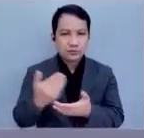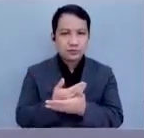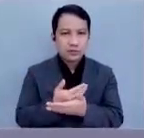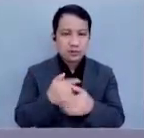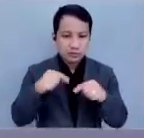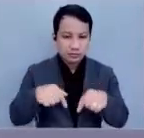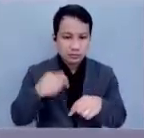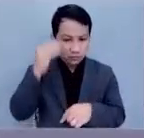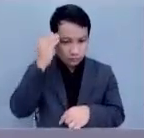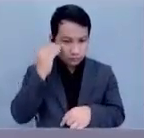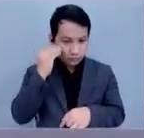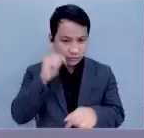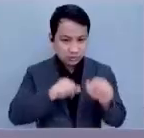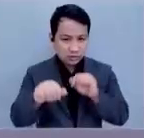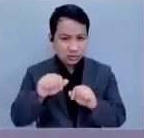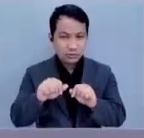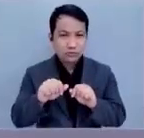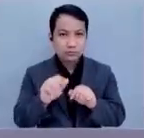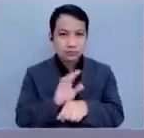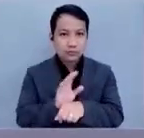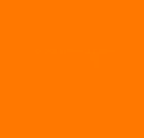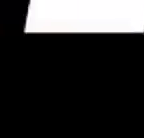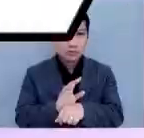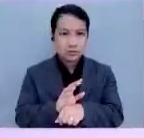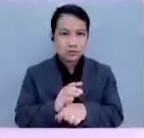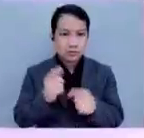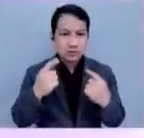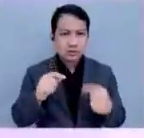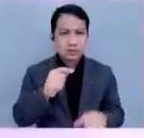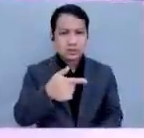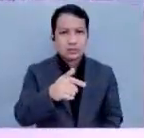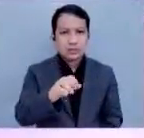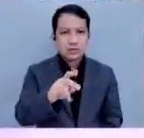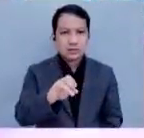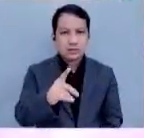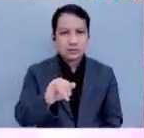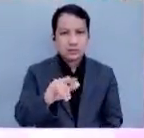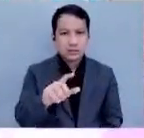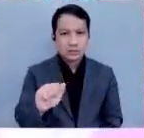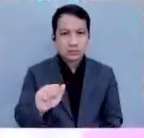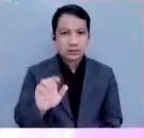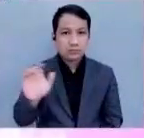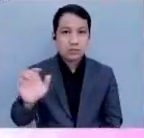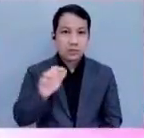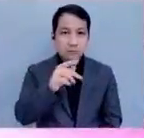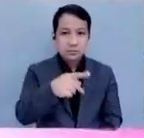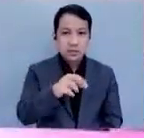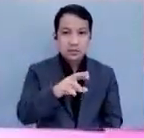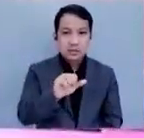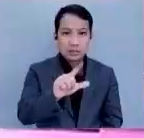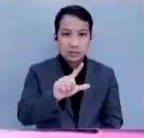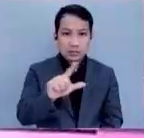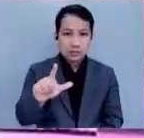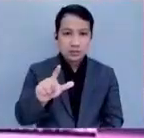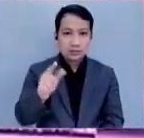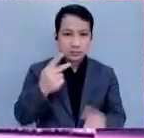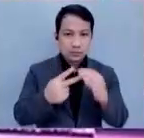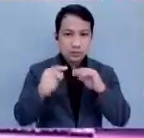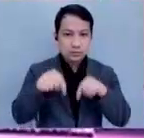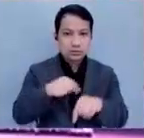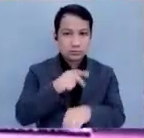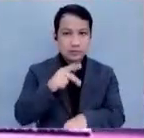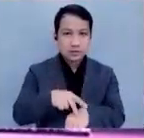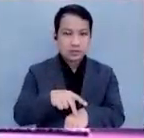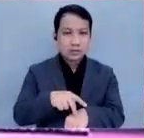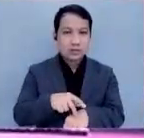action drama film na The Guardian. Ang Parallax Studio ang kauna-unahang virtual studio sa bansa. Kaya